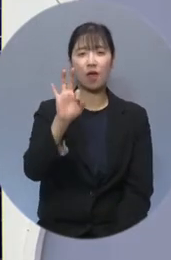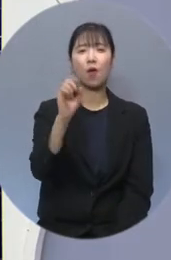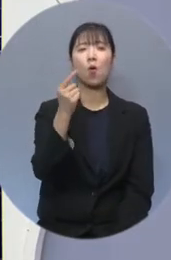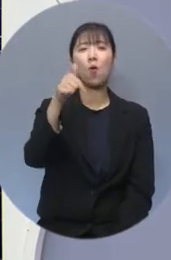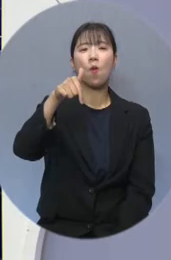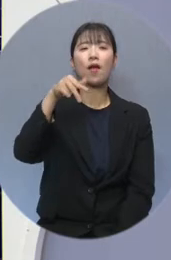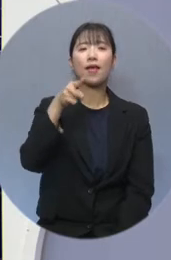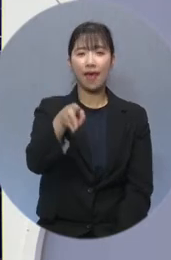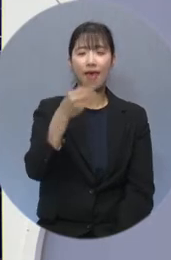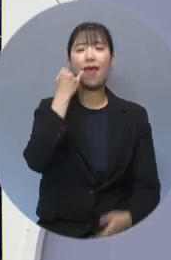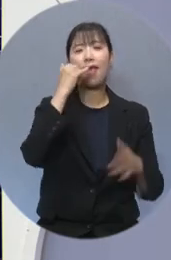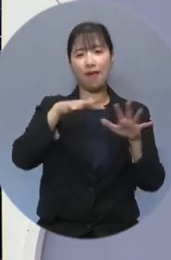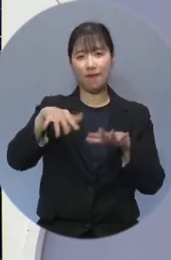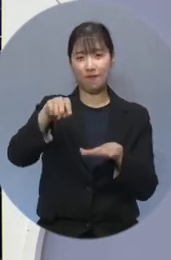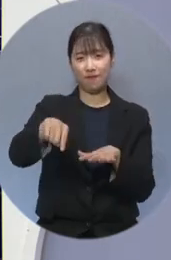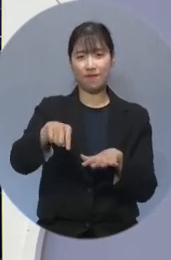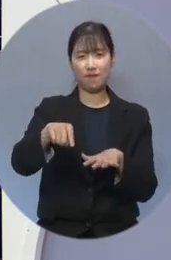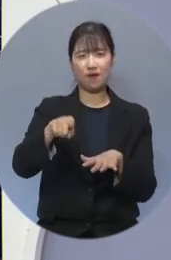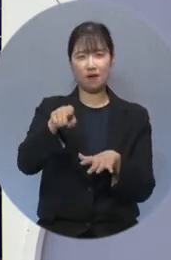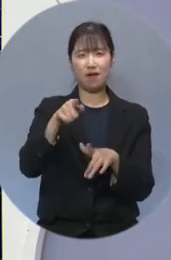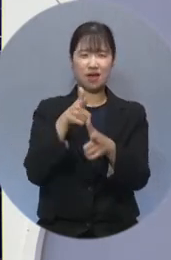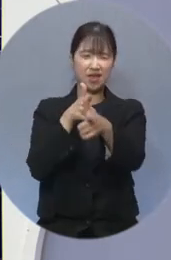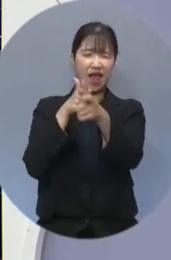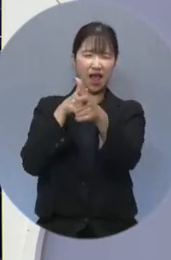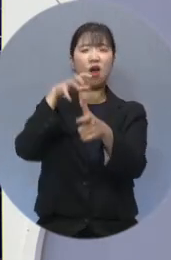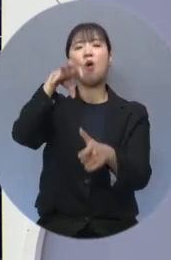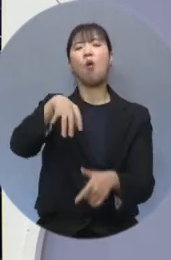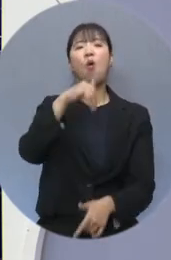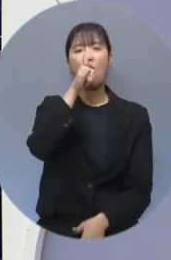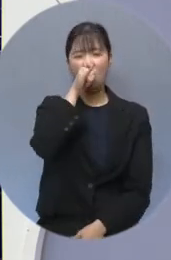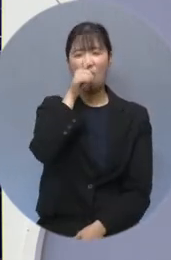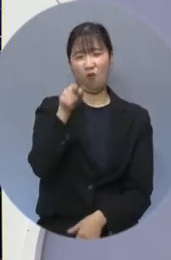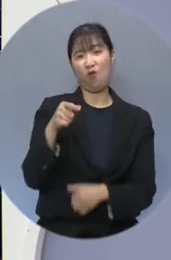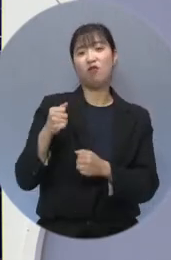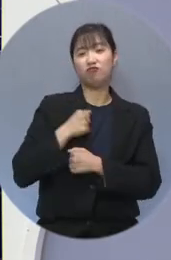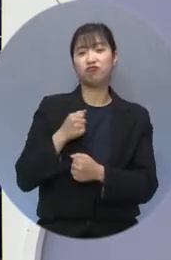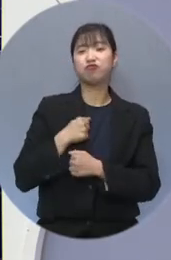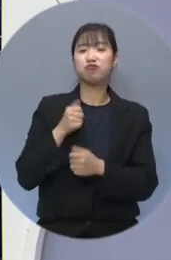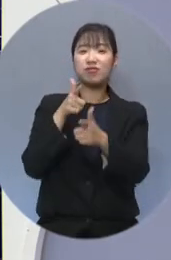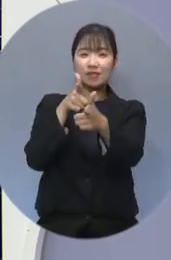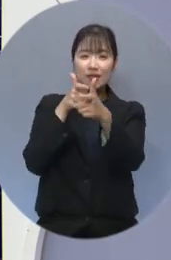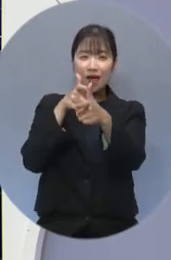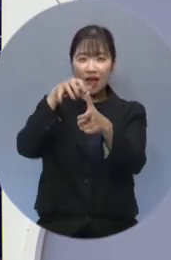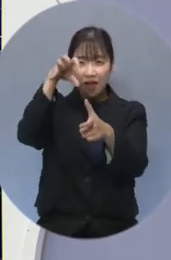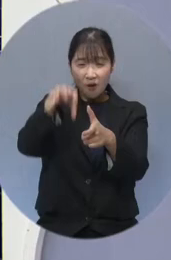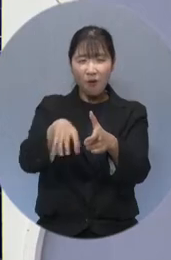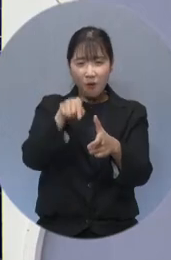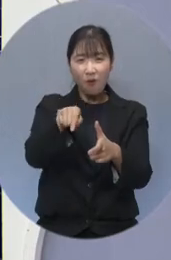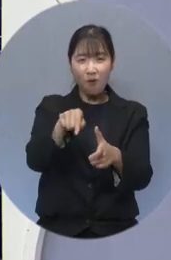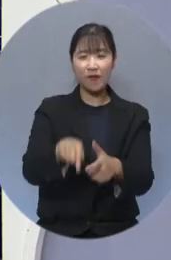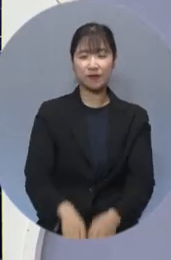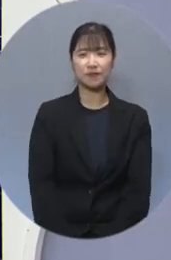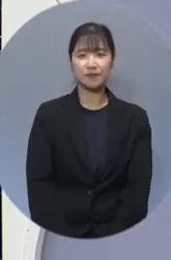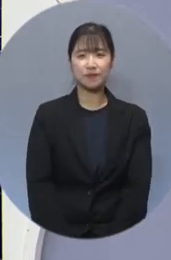해변인데 여기에 사격장이 있습니다. 우리 이제 군 사격장. 네, 군 사격장이 있는데 이